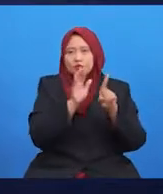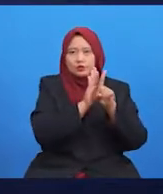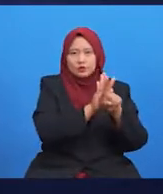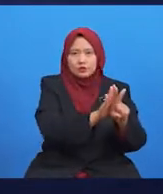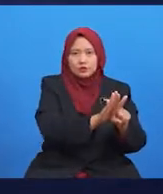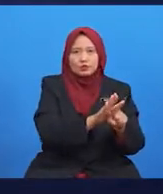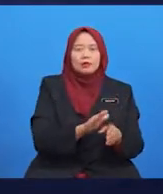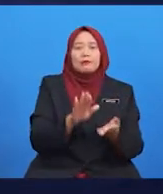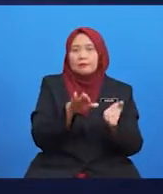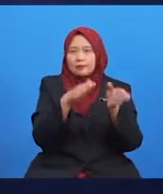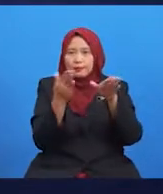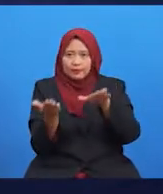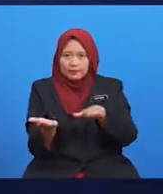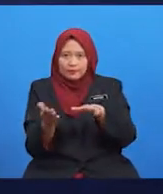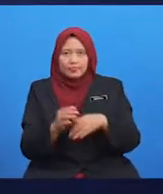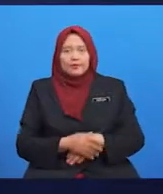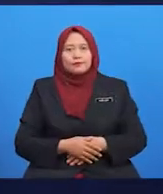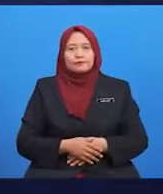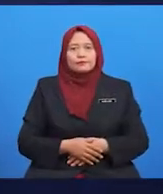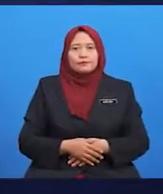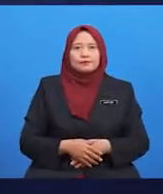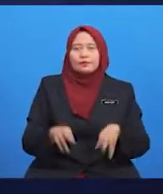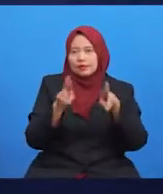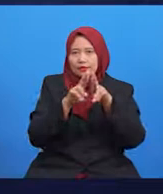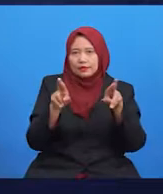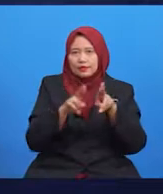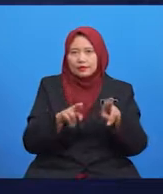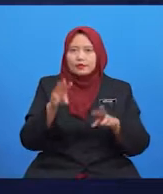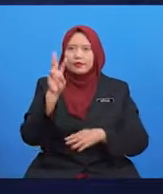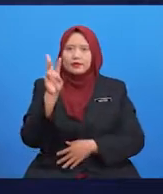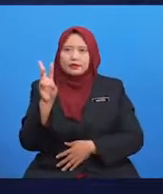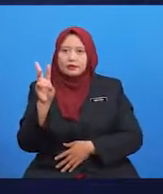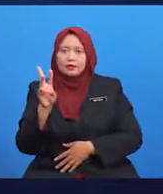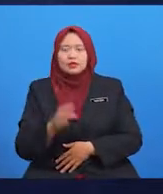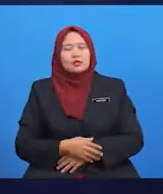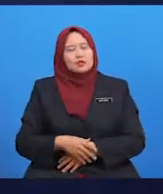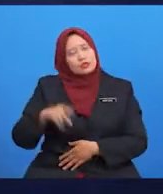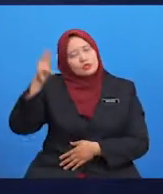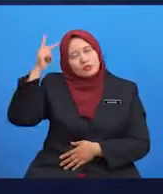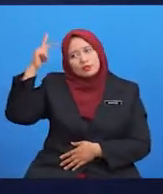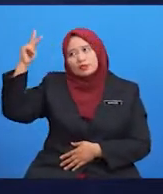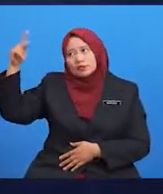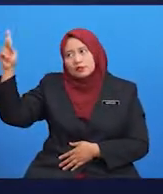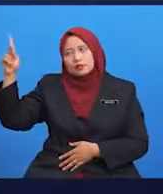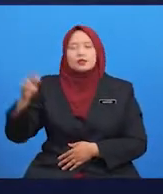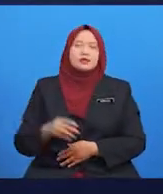dunia. Maksud rangkap ke-6, penyajak terkenang kembali jemaah tersebut.